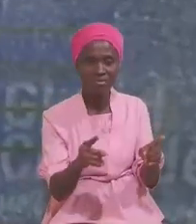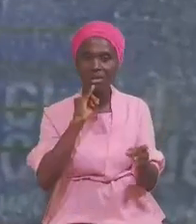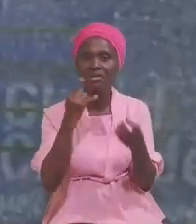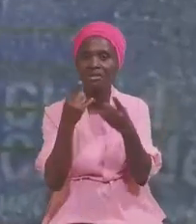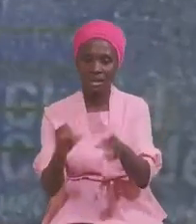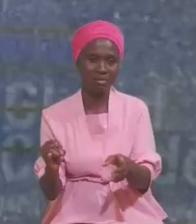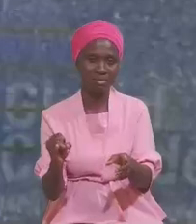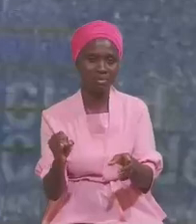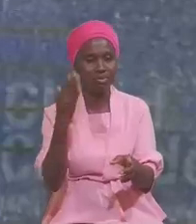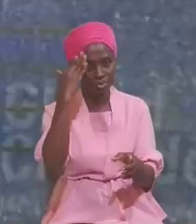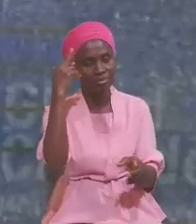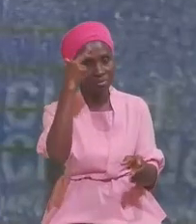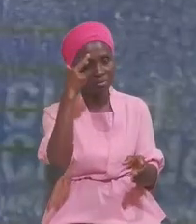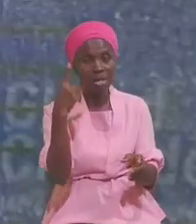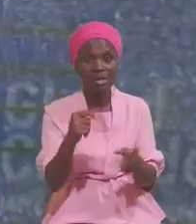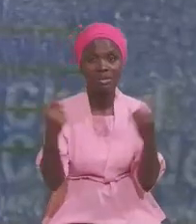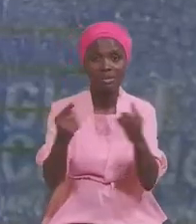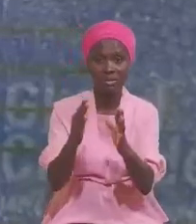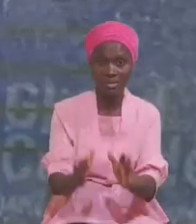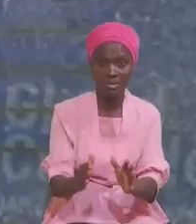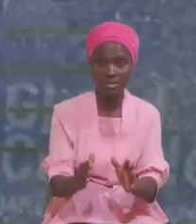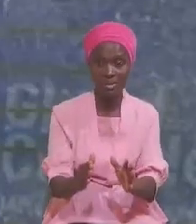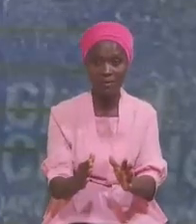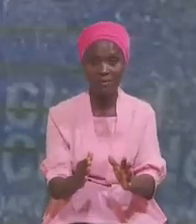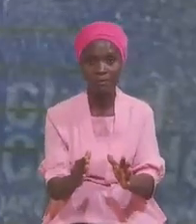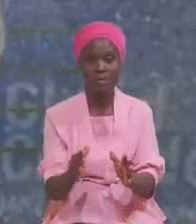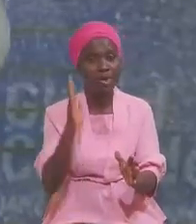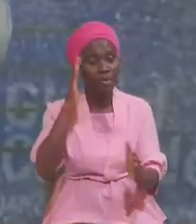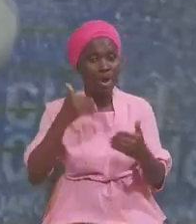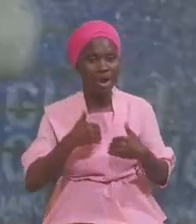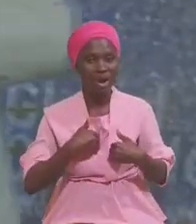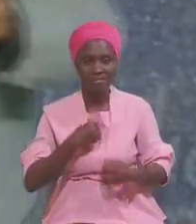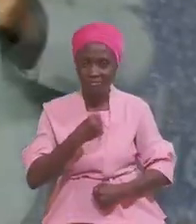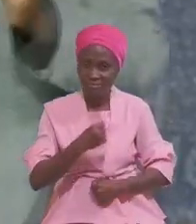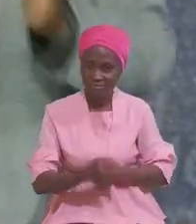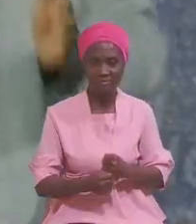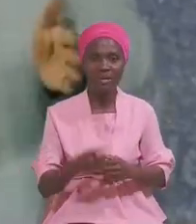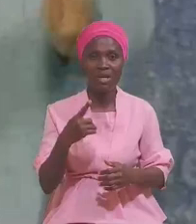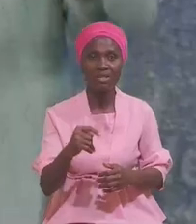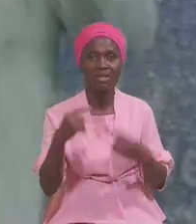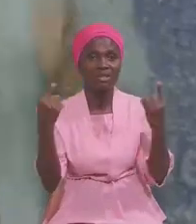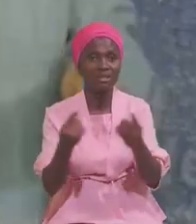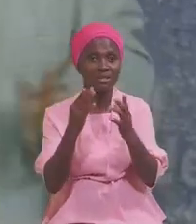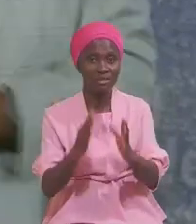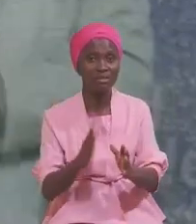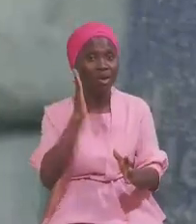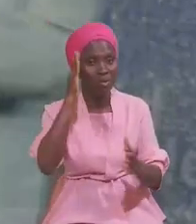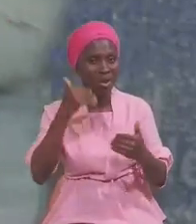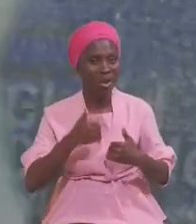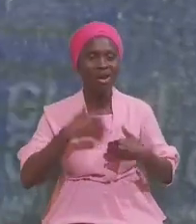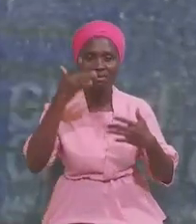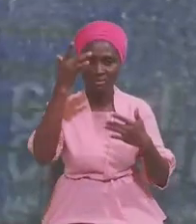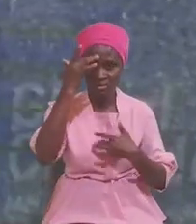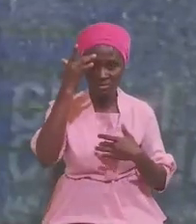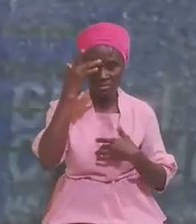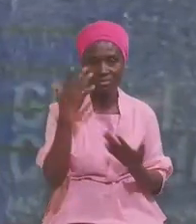Le pécheur va souffrir. Le pécheur va avoir la maladie. Oui, parce que